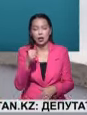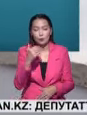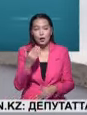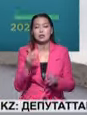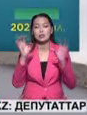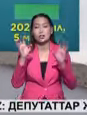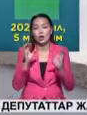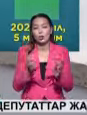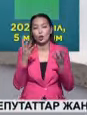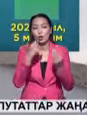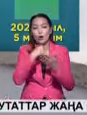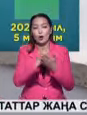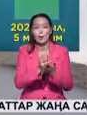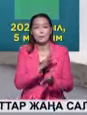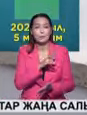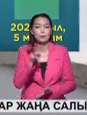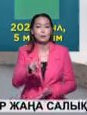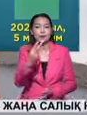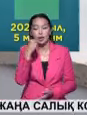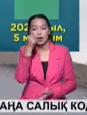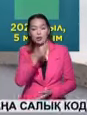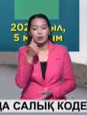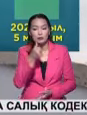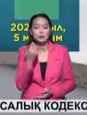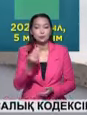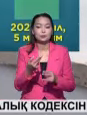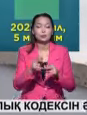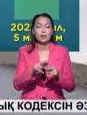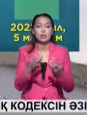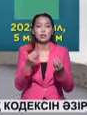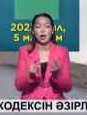болып белгіленді. 2022 жылы ата заңға тағы